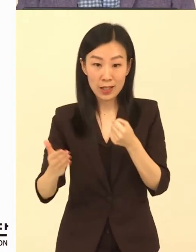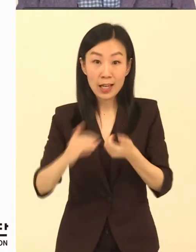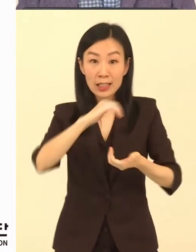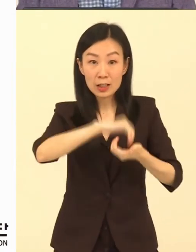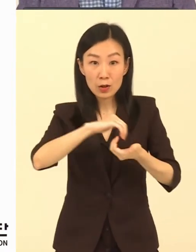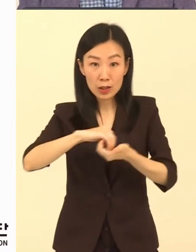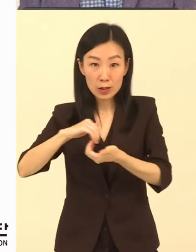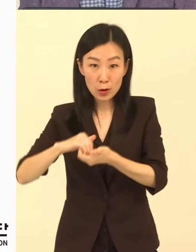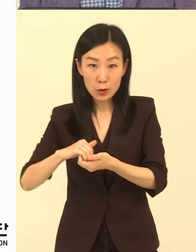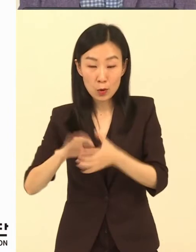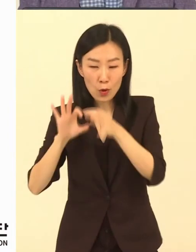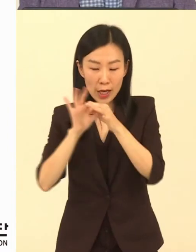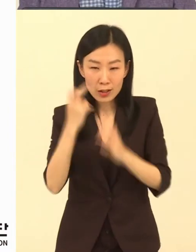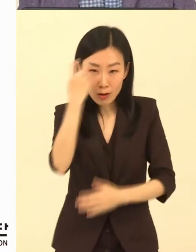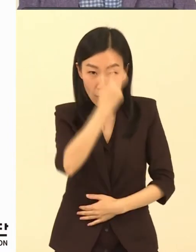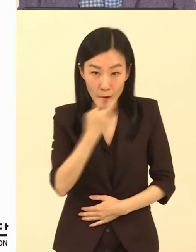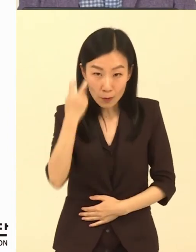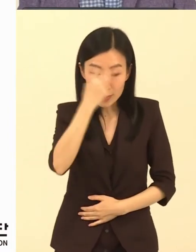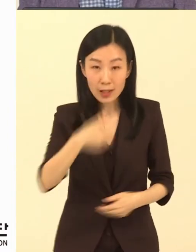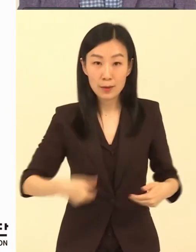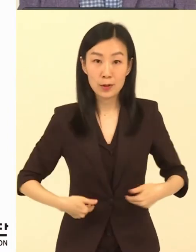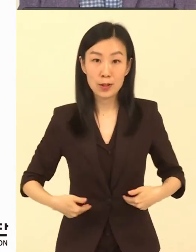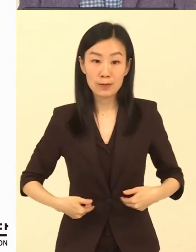것이 필요합니다.